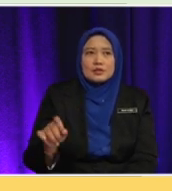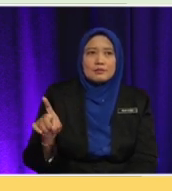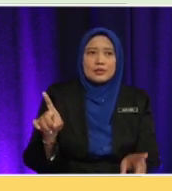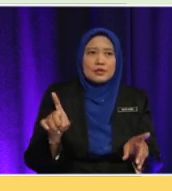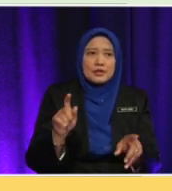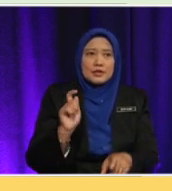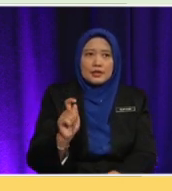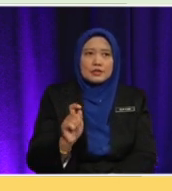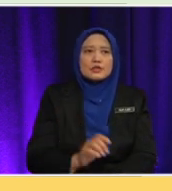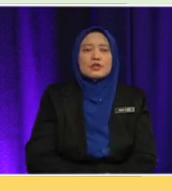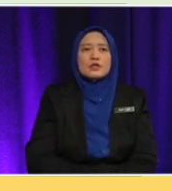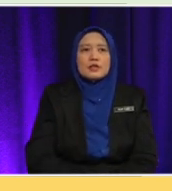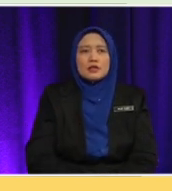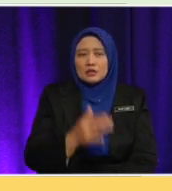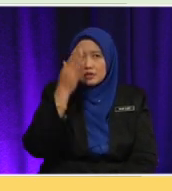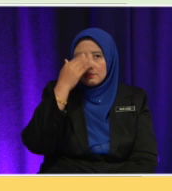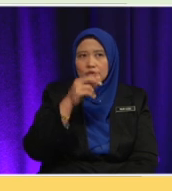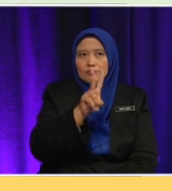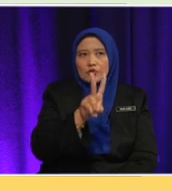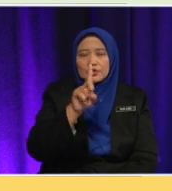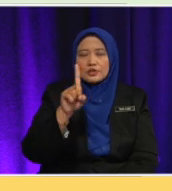buatan satunya negatif